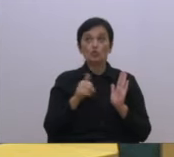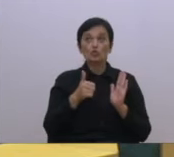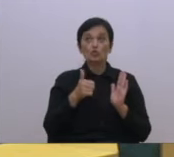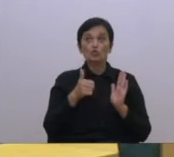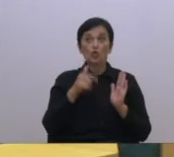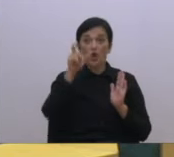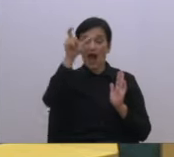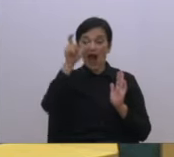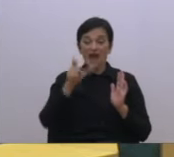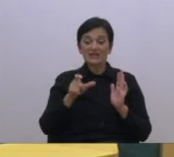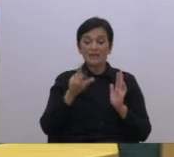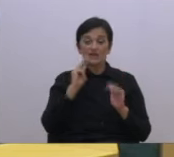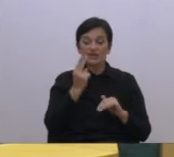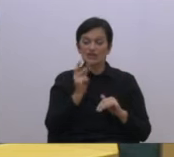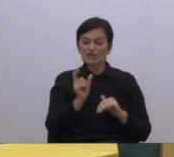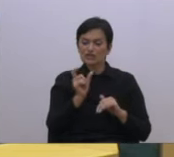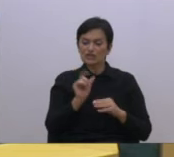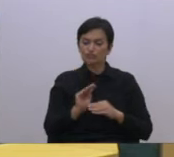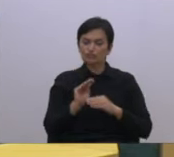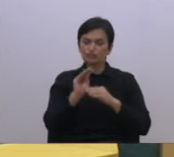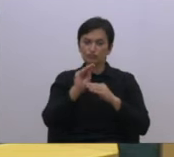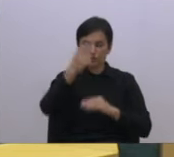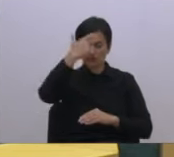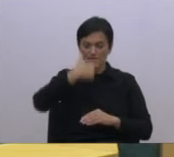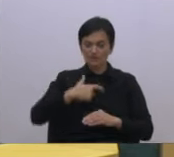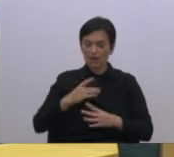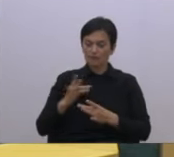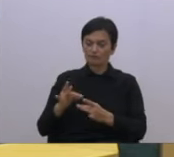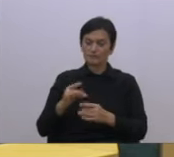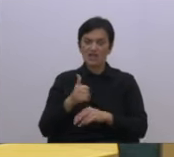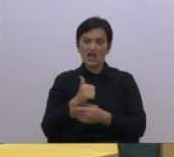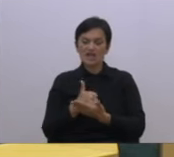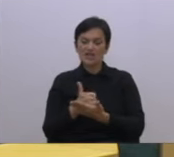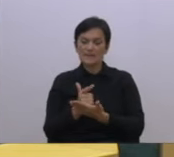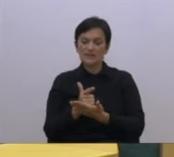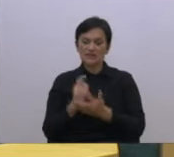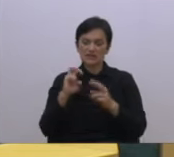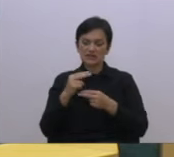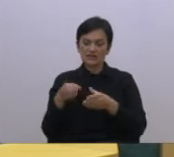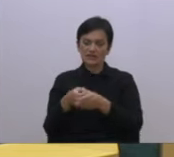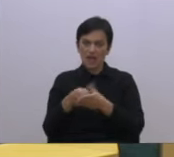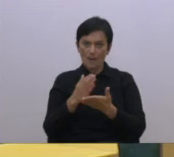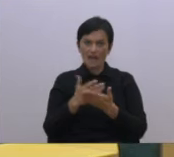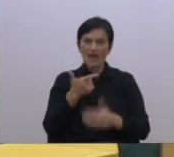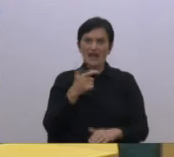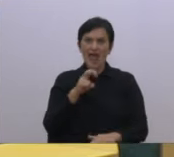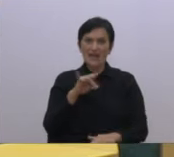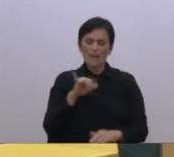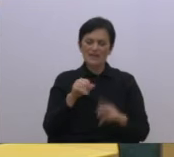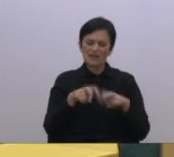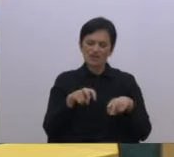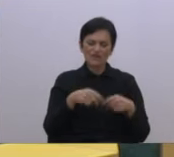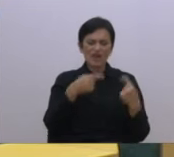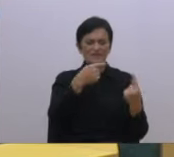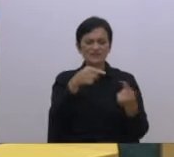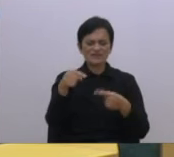გაიზარდა ადამიანების რიცხვი, რომლებიც თავს მიაკუთვნებენ LGBT თემს. მათ შორის არის გელაპის კვლევა, სხვა